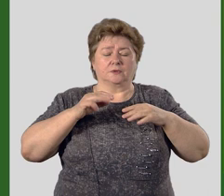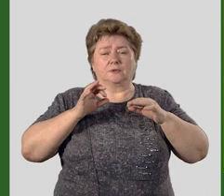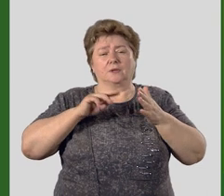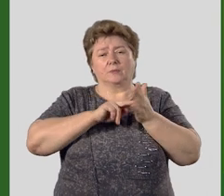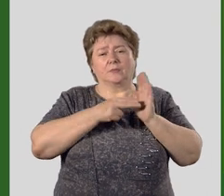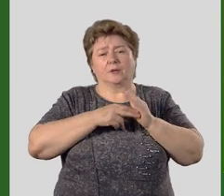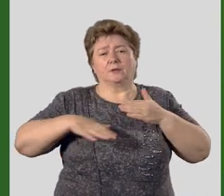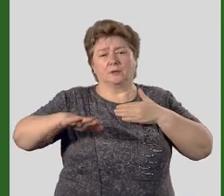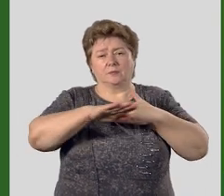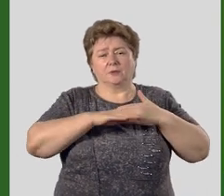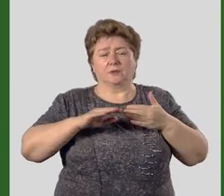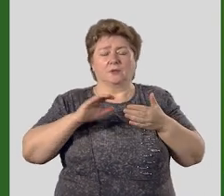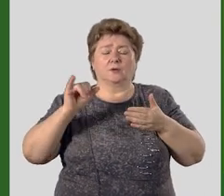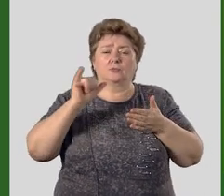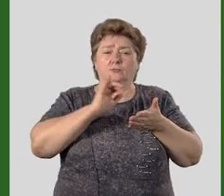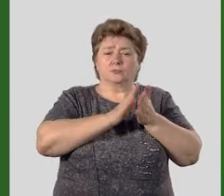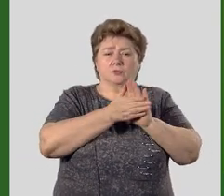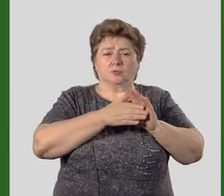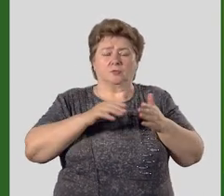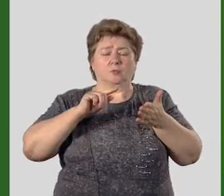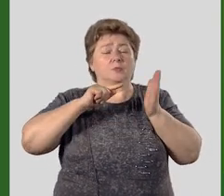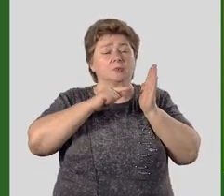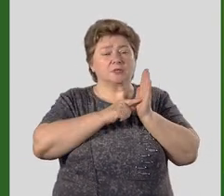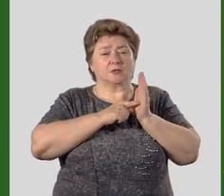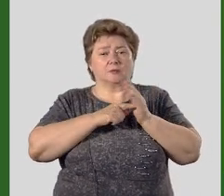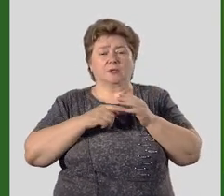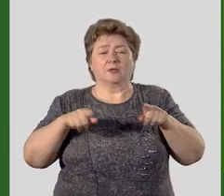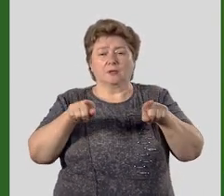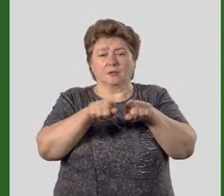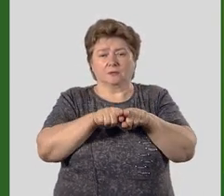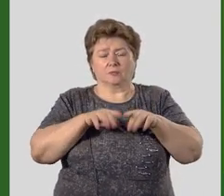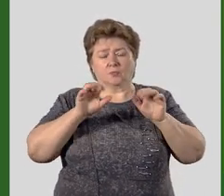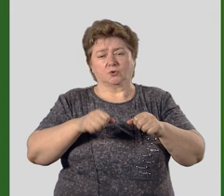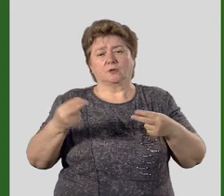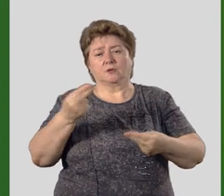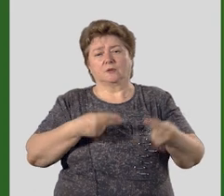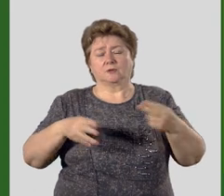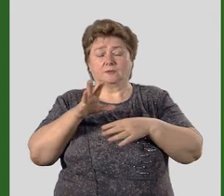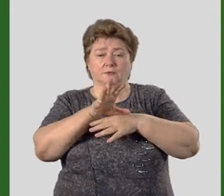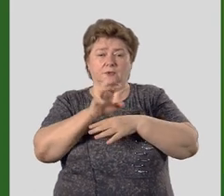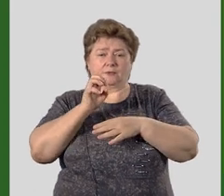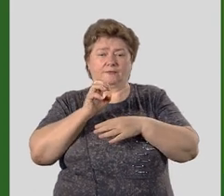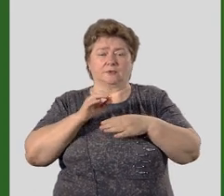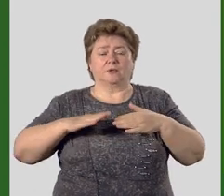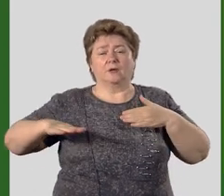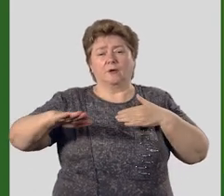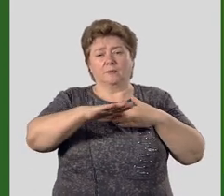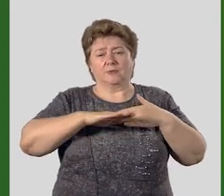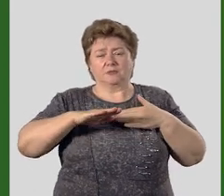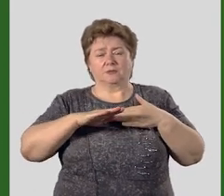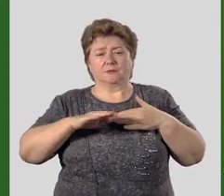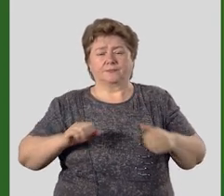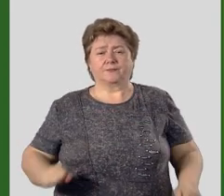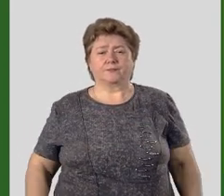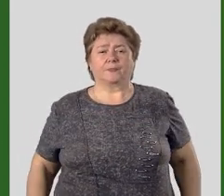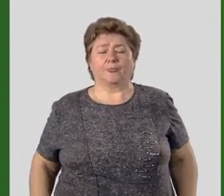плане местности с условными обозначениями. А также можно нарисовать или сфотографировать